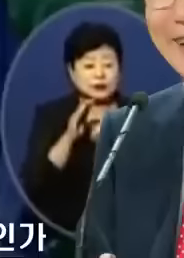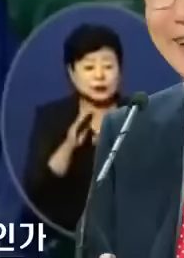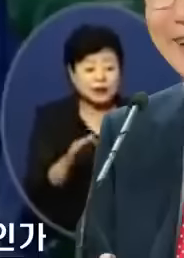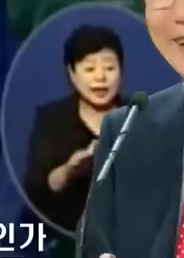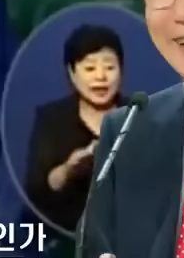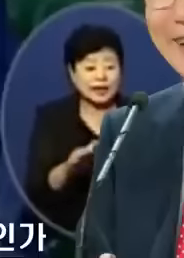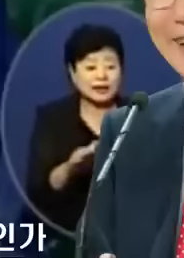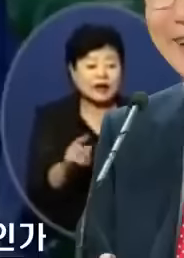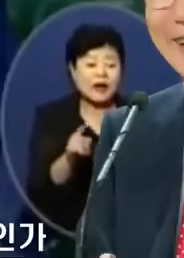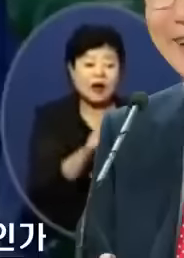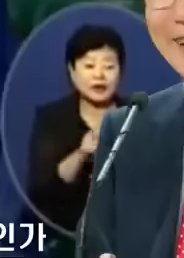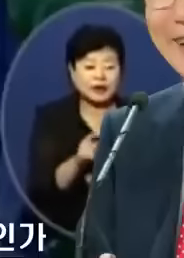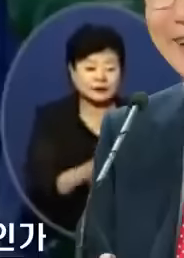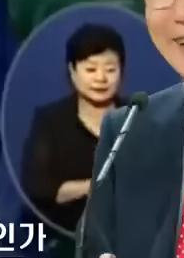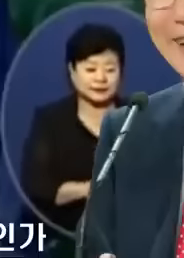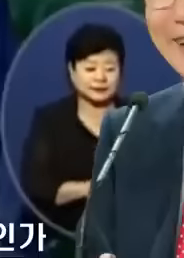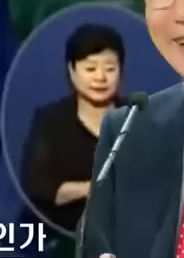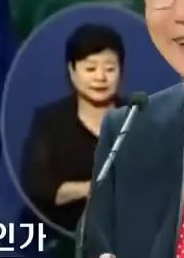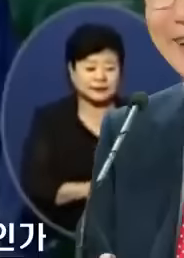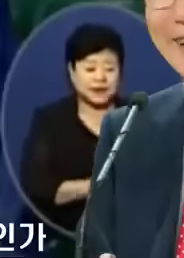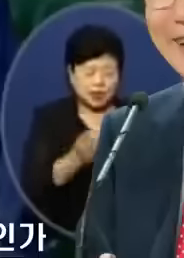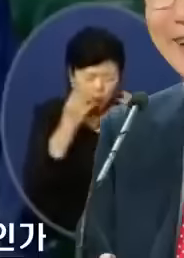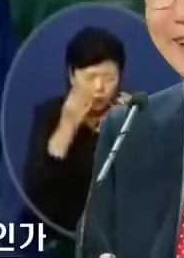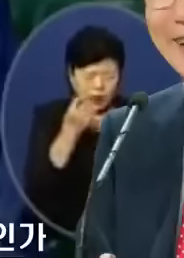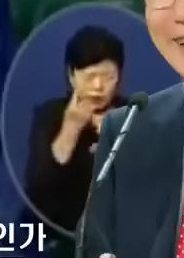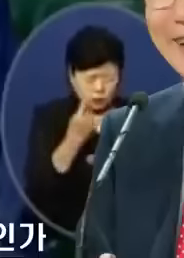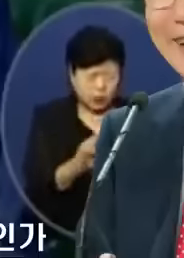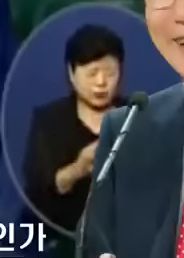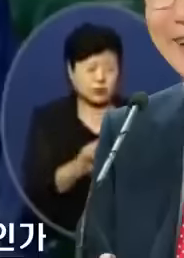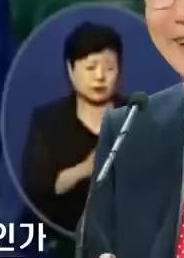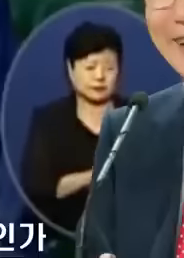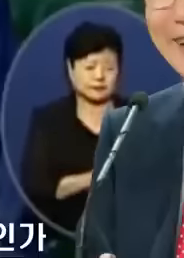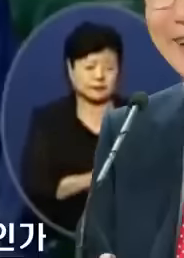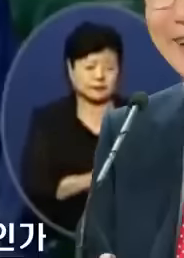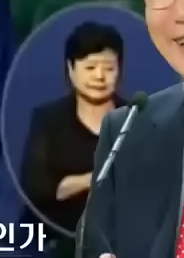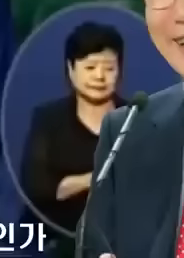다음에는 어떠한 고난이 창궐해도